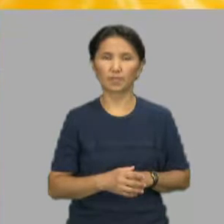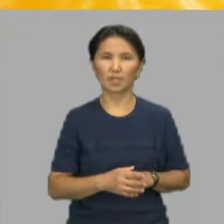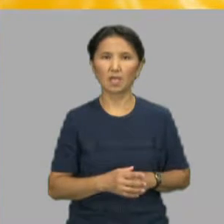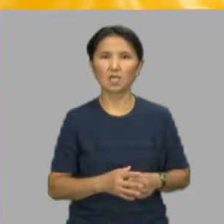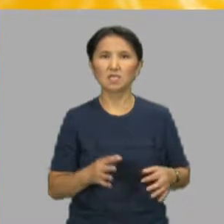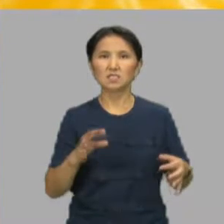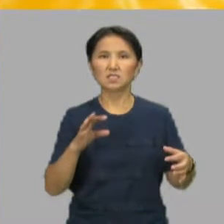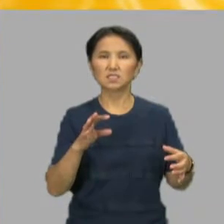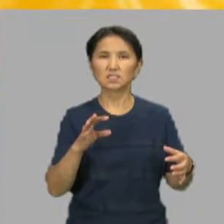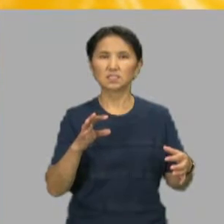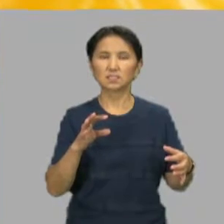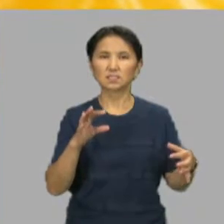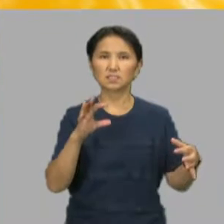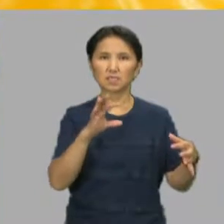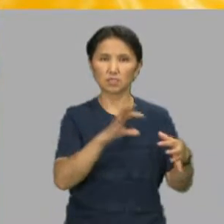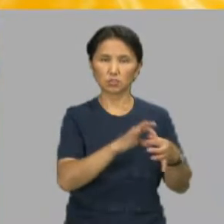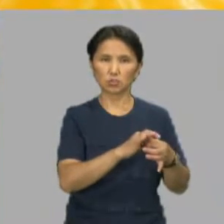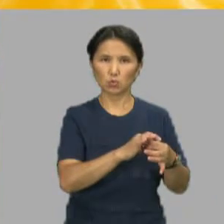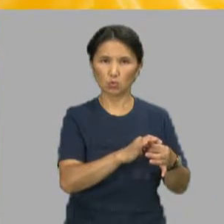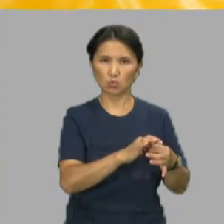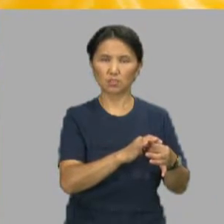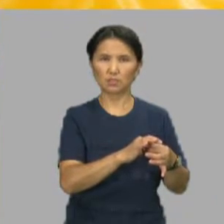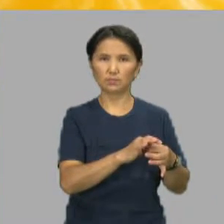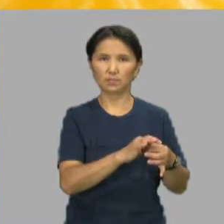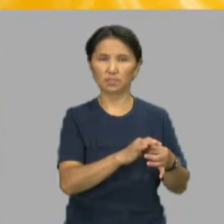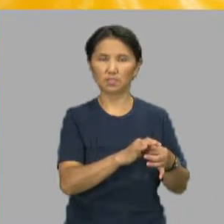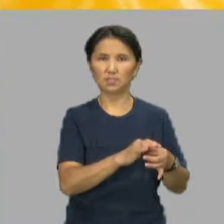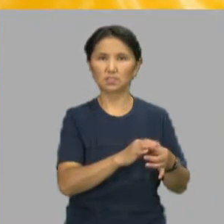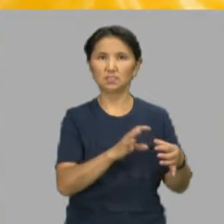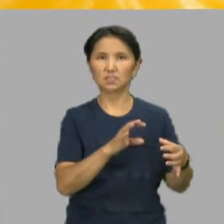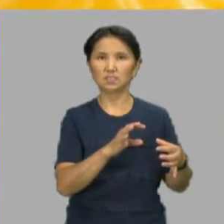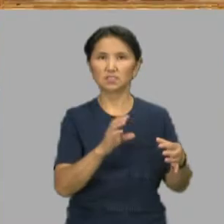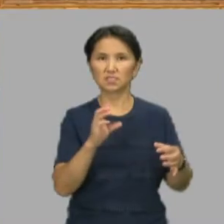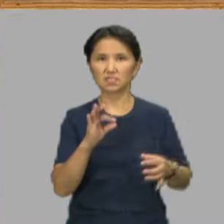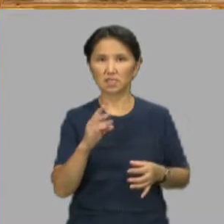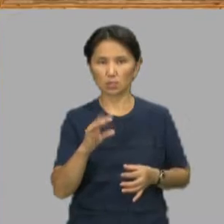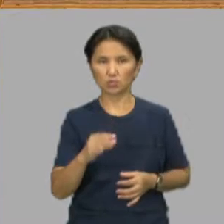соединенными союзами «и», «а», «но».